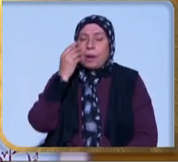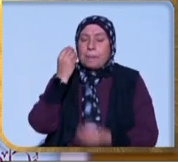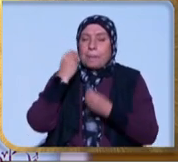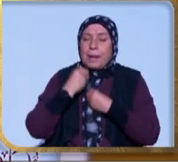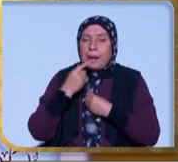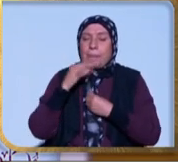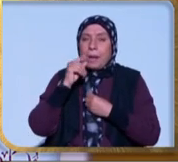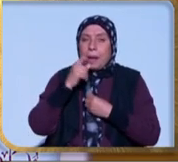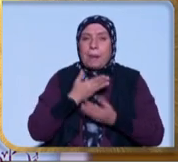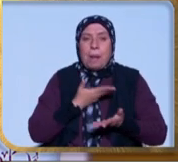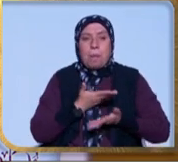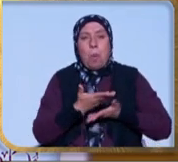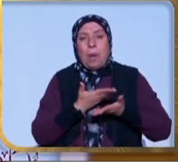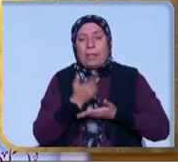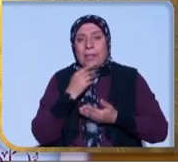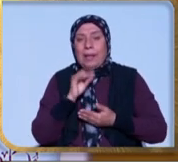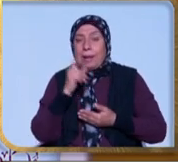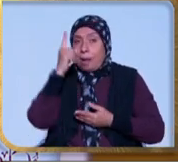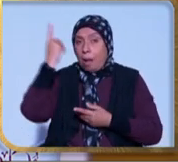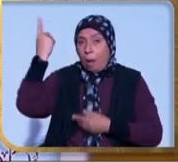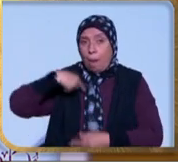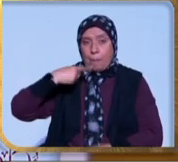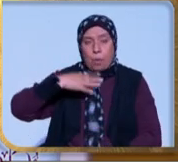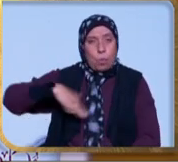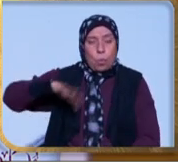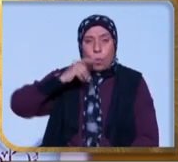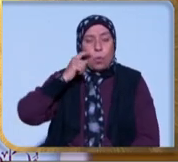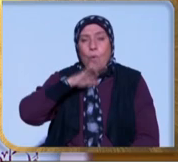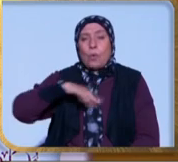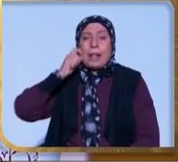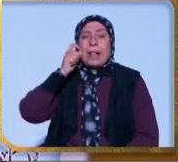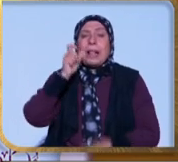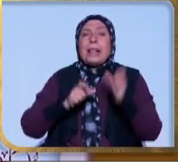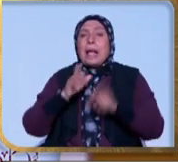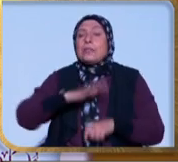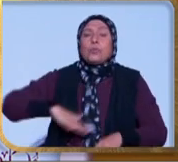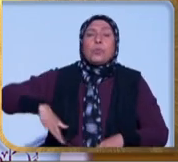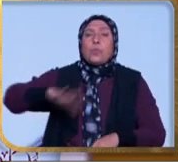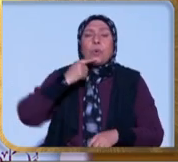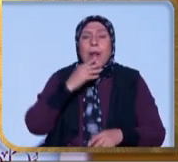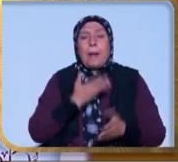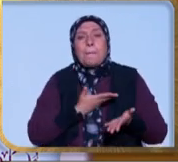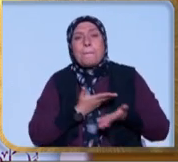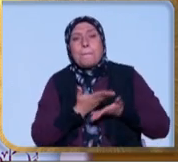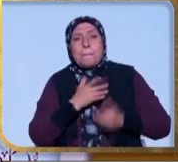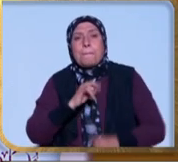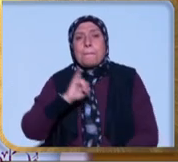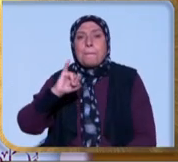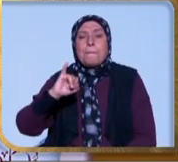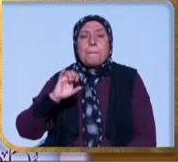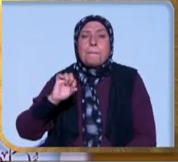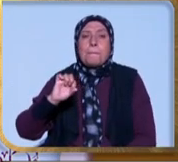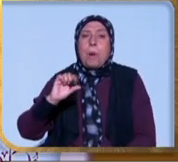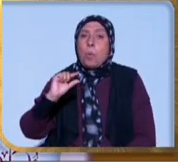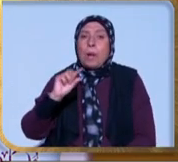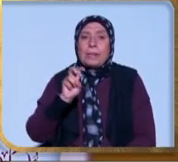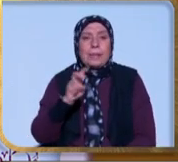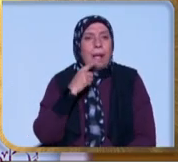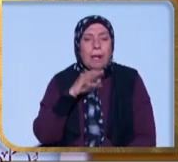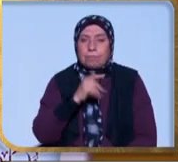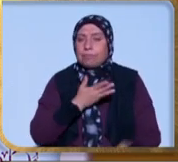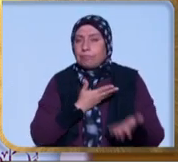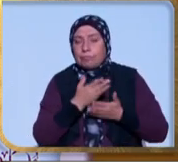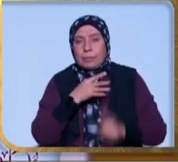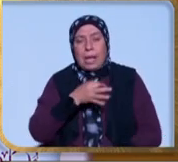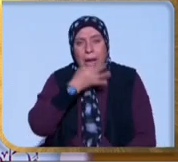وتعالى أمرنا بها عز وجل مع الناس جميعا. أمرنا بالبر والإحسان والمودة قولا وفعلا، أمرنا بأن